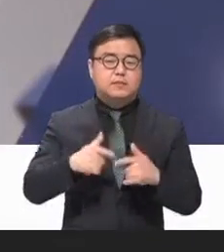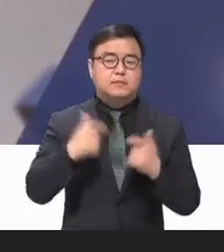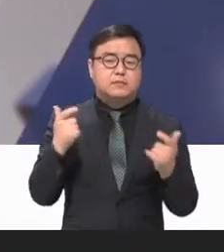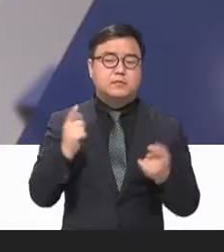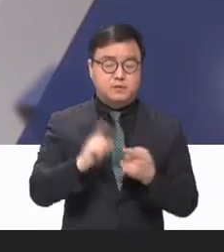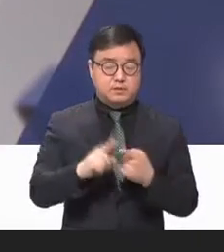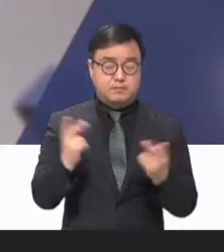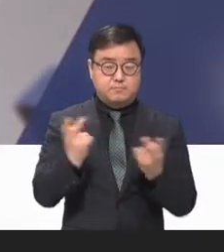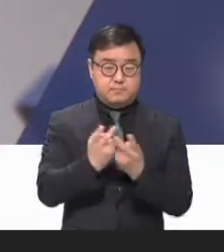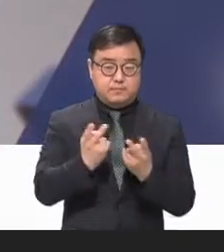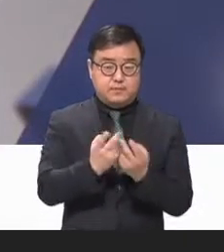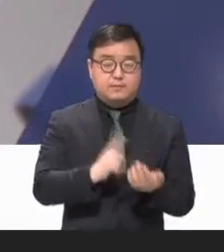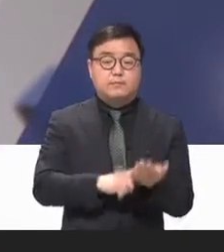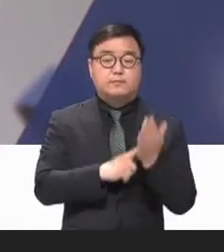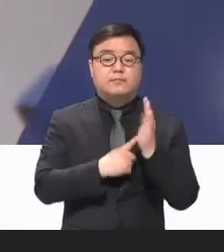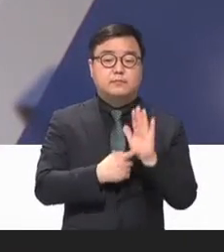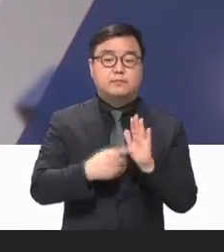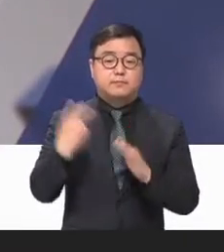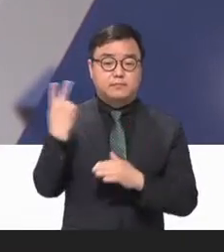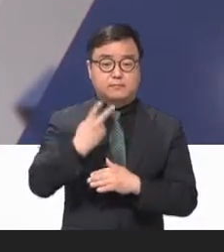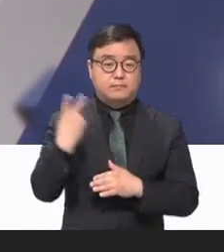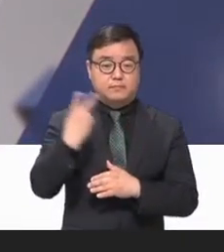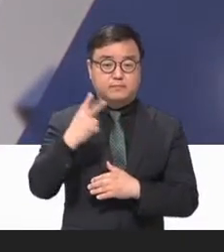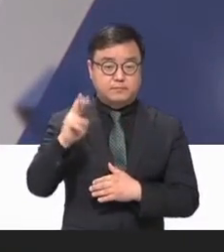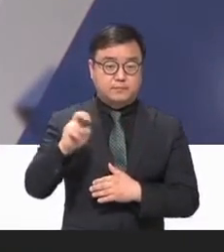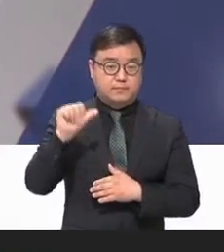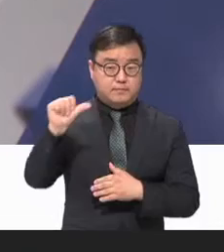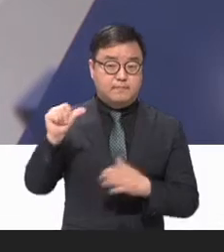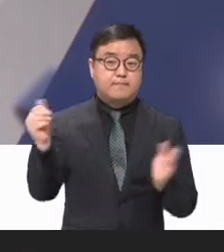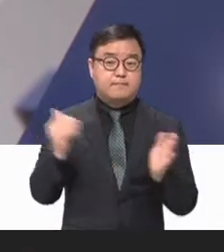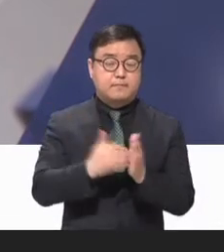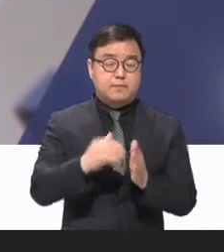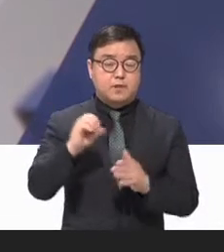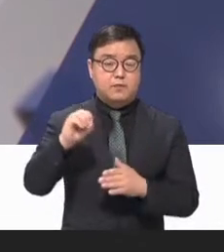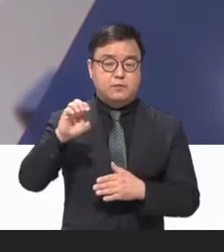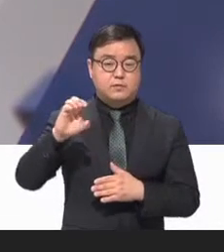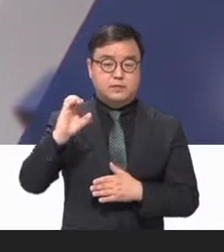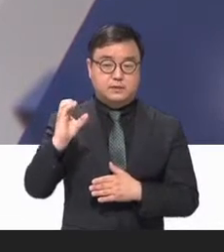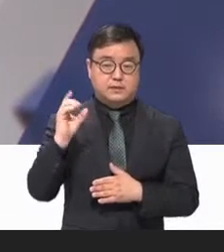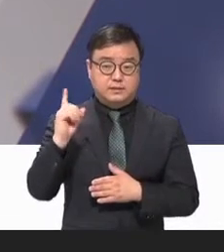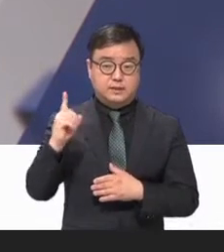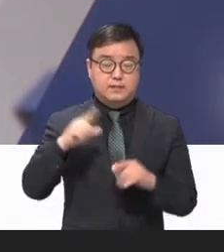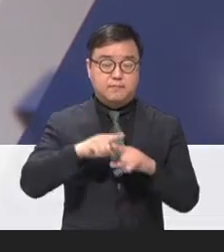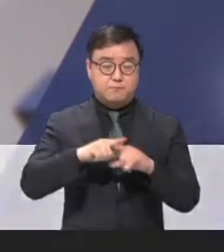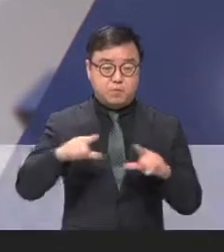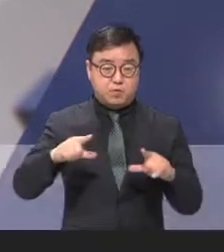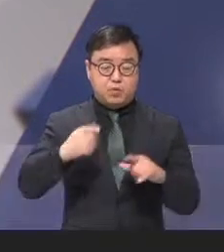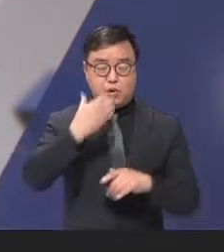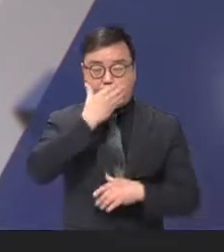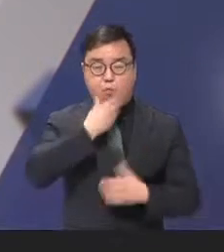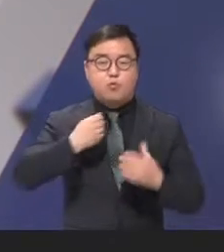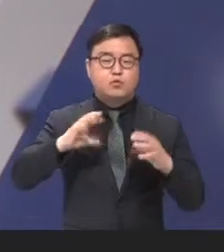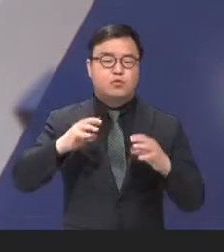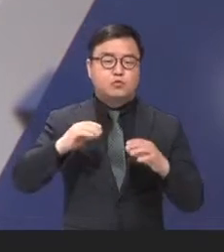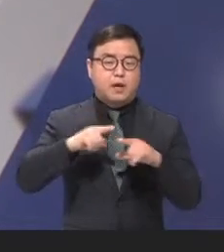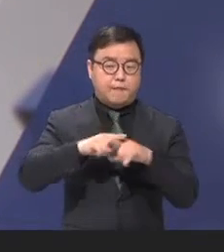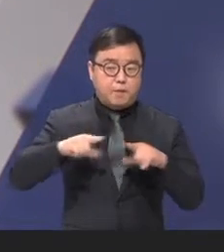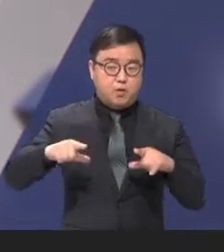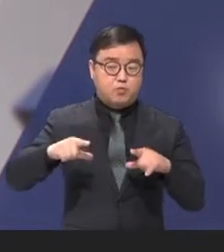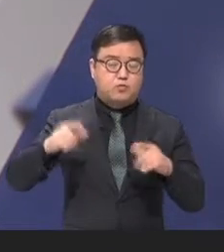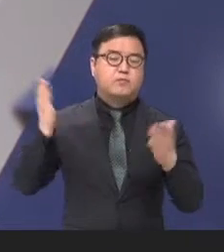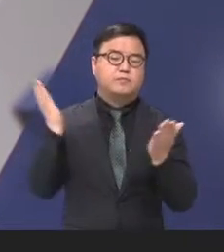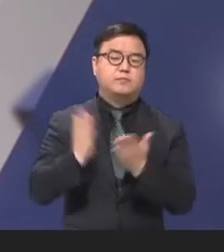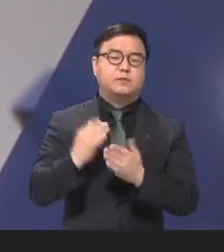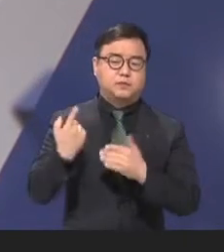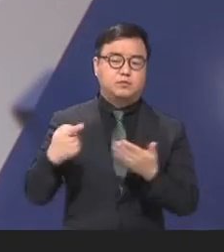만들어서 제시를 하고 있고 2025년까지 OECD 평균 복지국가 지출 규모에 맞는 재정을 예. 마련하겠다는